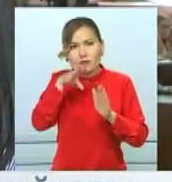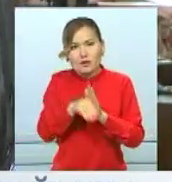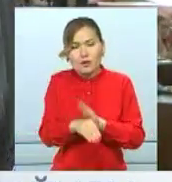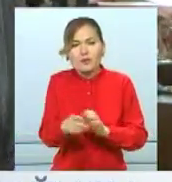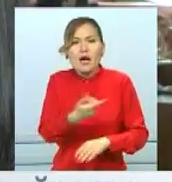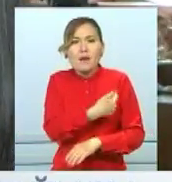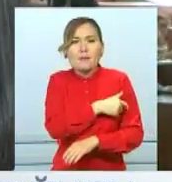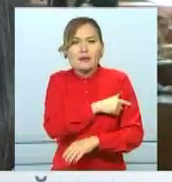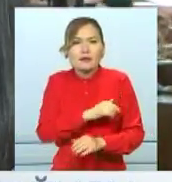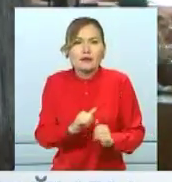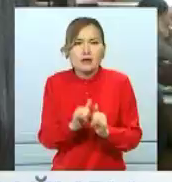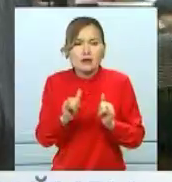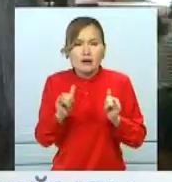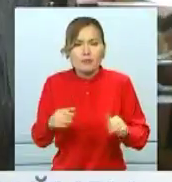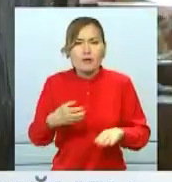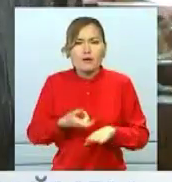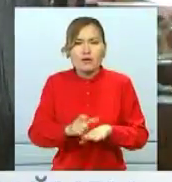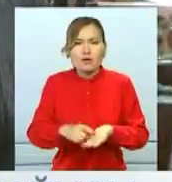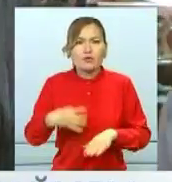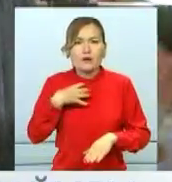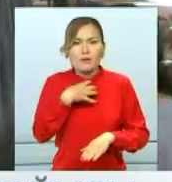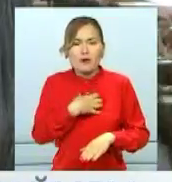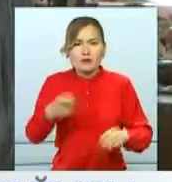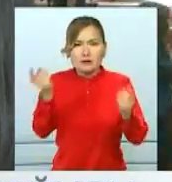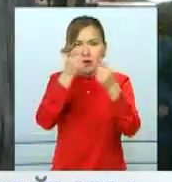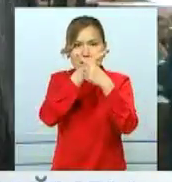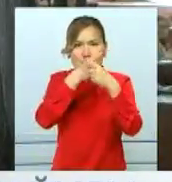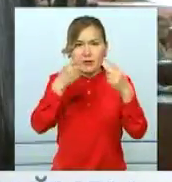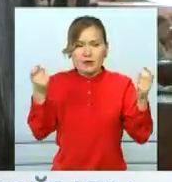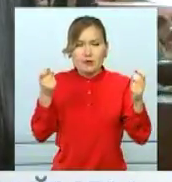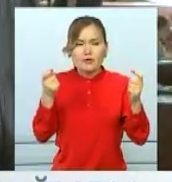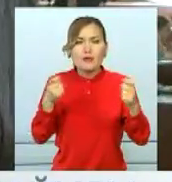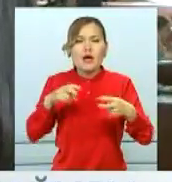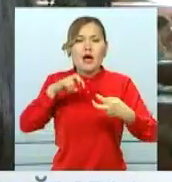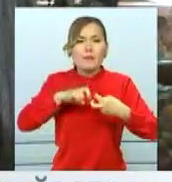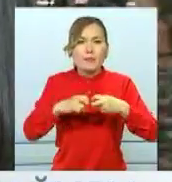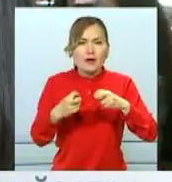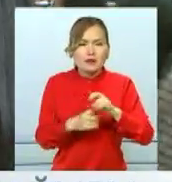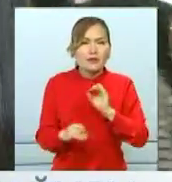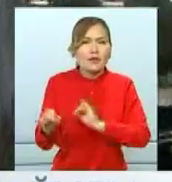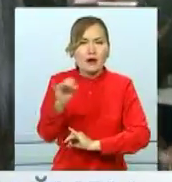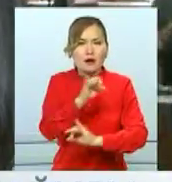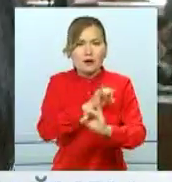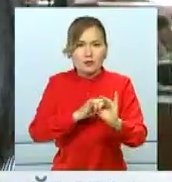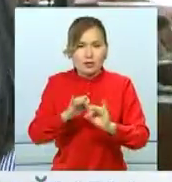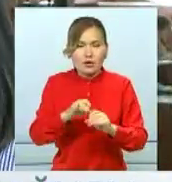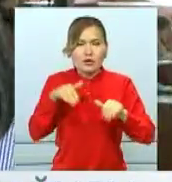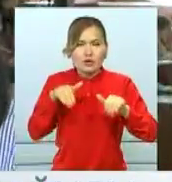басқа да салалардағы маңызды өзекті ақпараттарды, мәселелерді